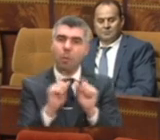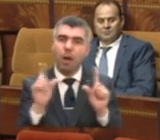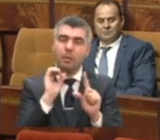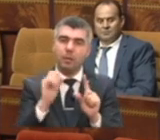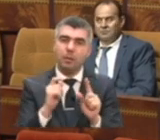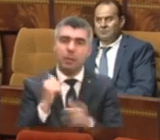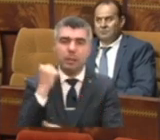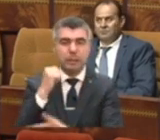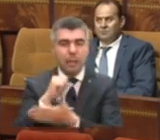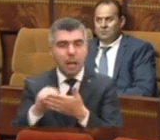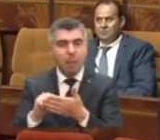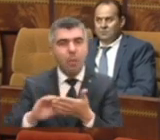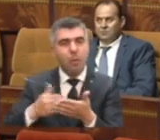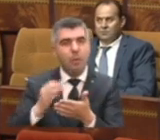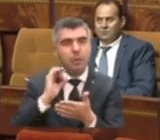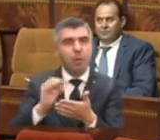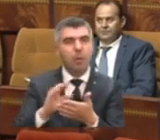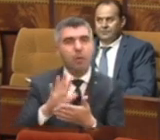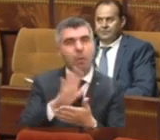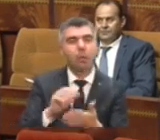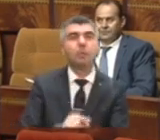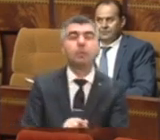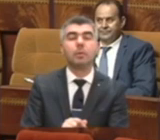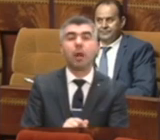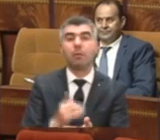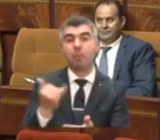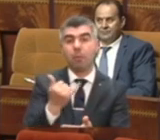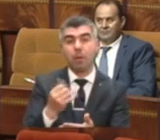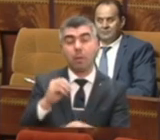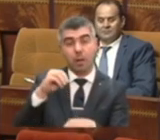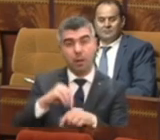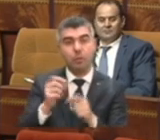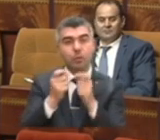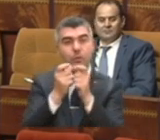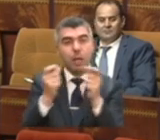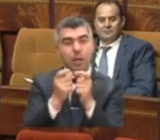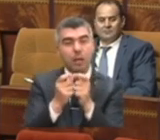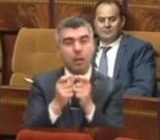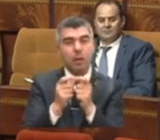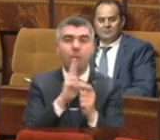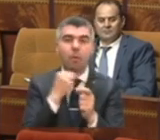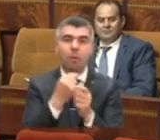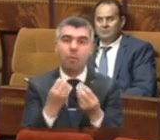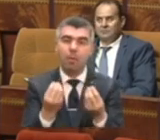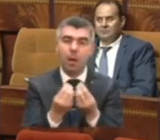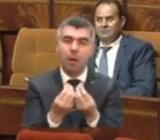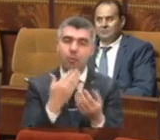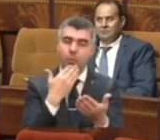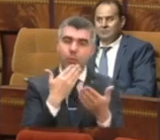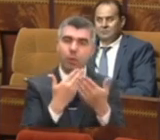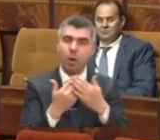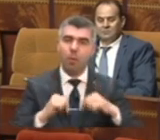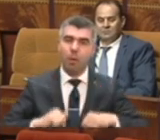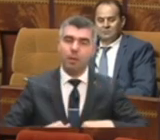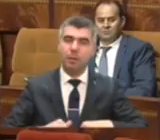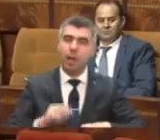وجبائيه وماليه دون التفريط في مواصفات الجوده، وخاص ايضا مؤسسه العمران تلعب الدور ديالها في هذا الموضوع. شكرا السيده الوزيره، وكنتمنى